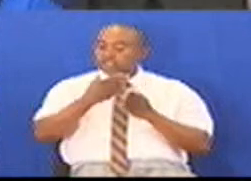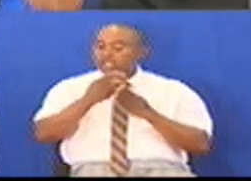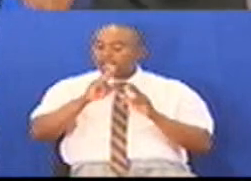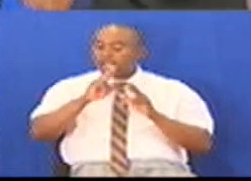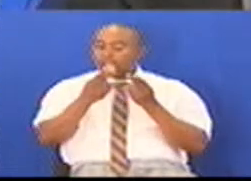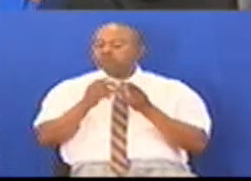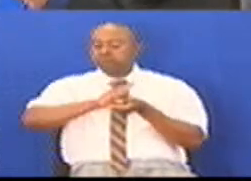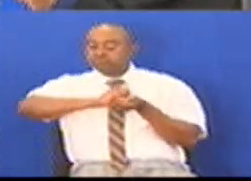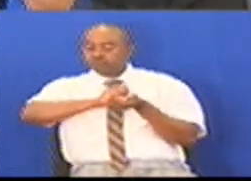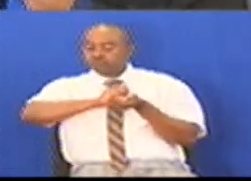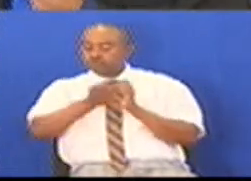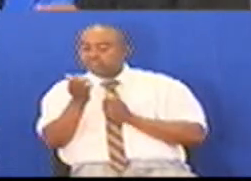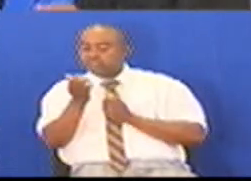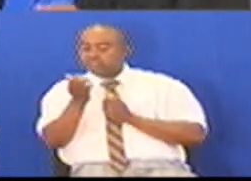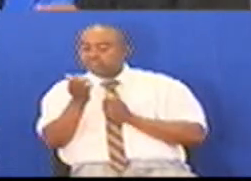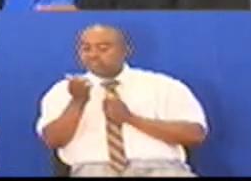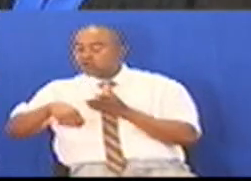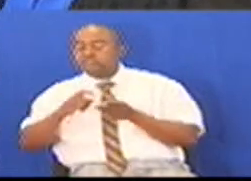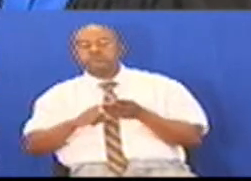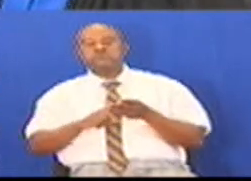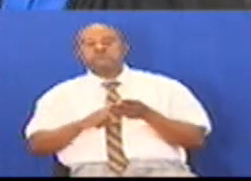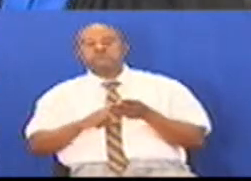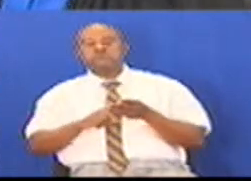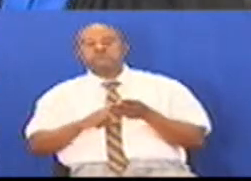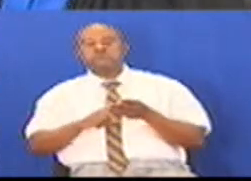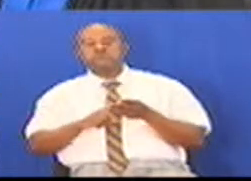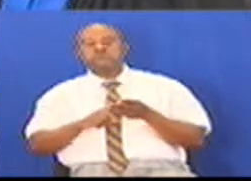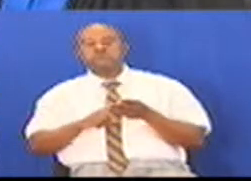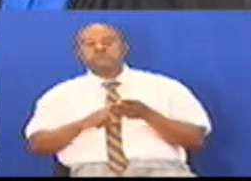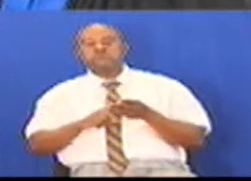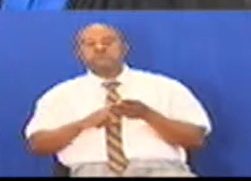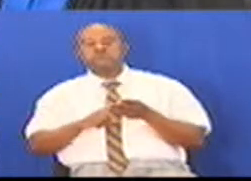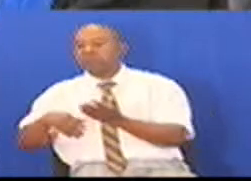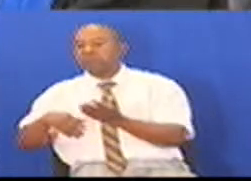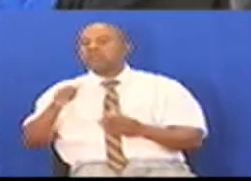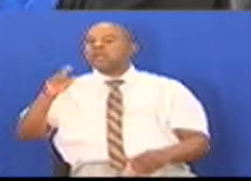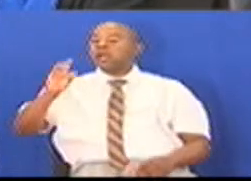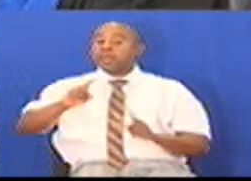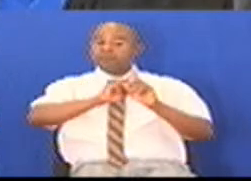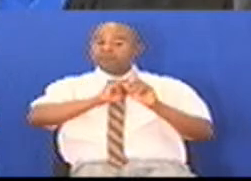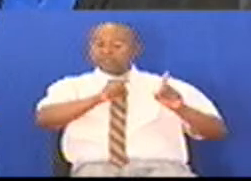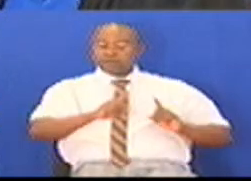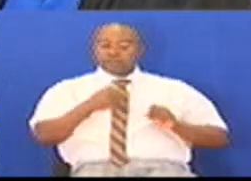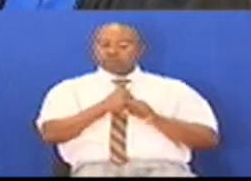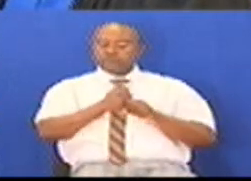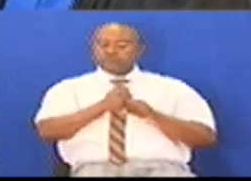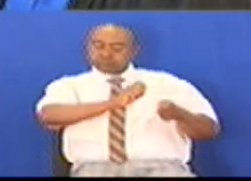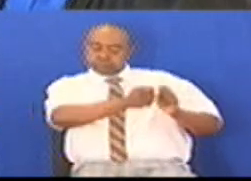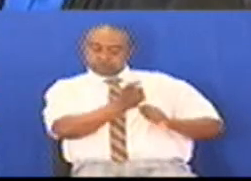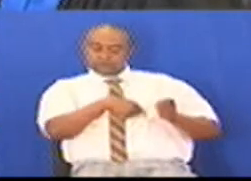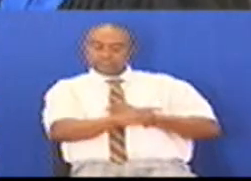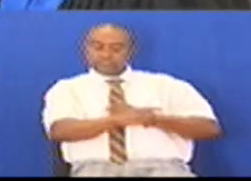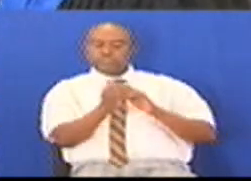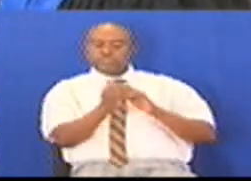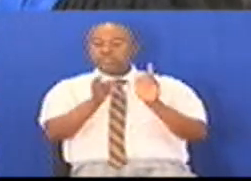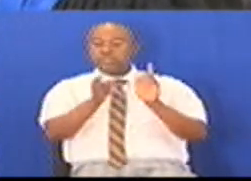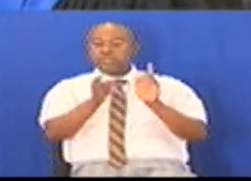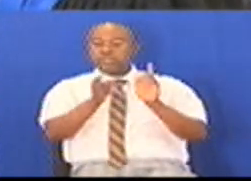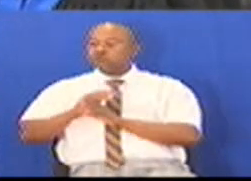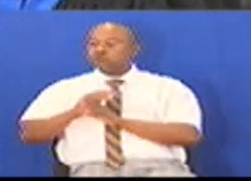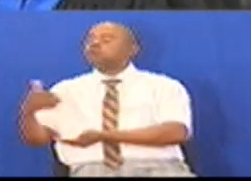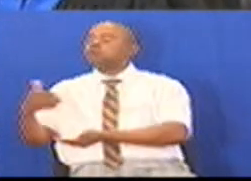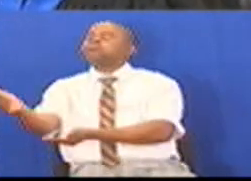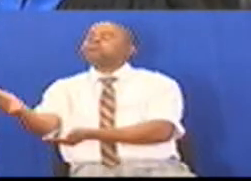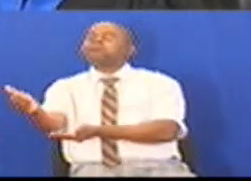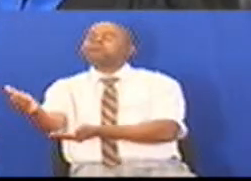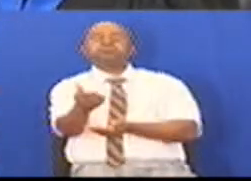kodi, ushuru, tozo na ada mbalimbali, kufanya marekebisho kwenye sheria mbalimbali zinazohusu kusanyaji na